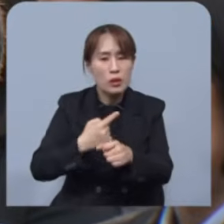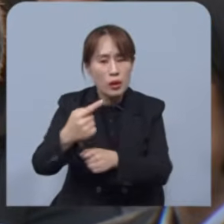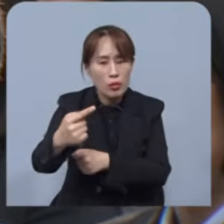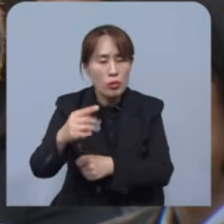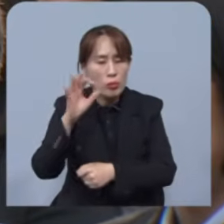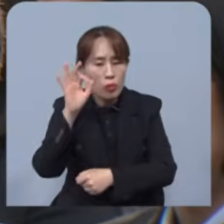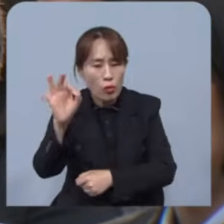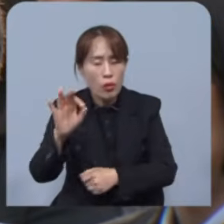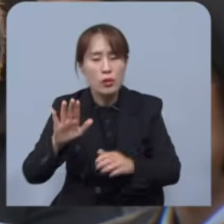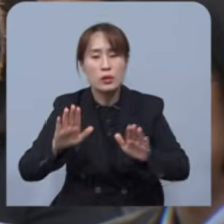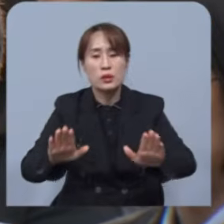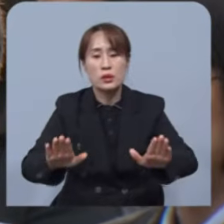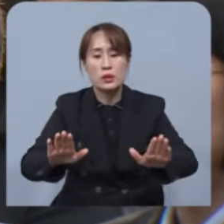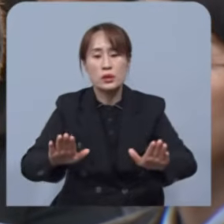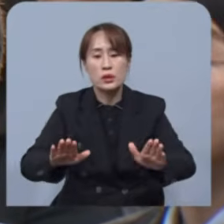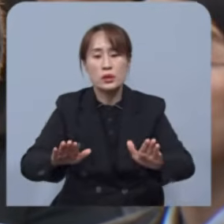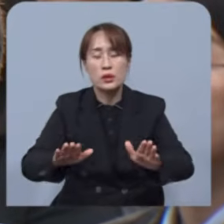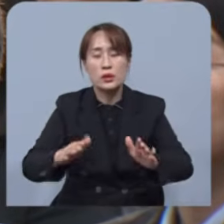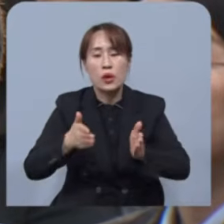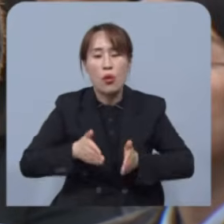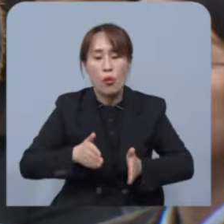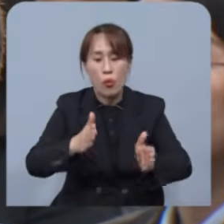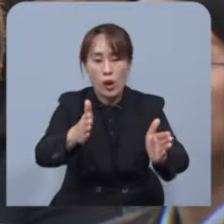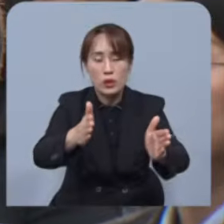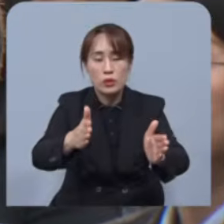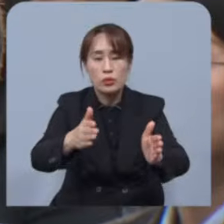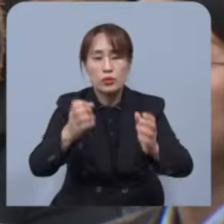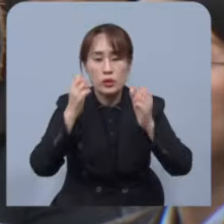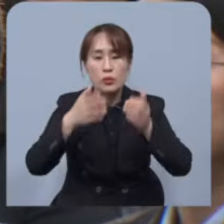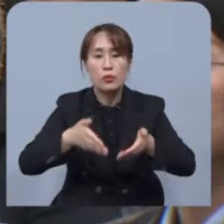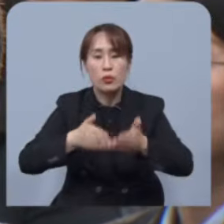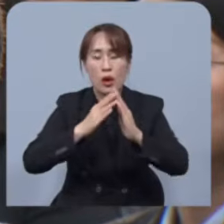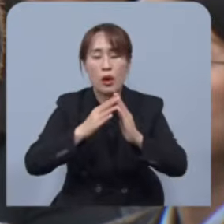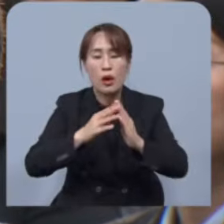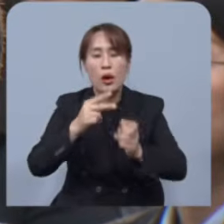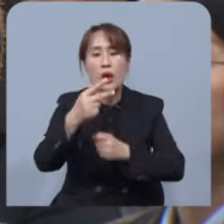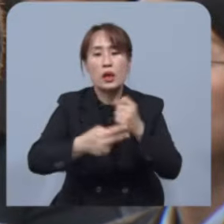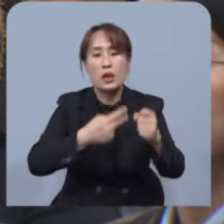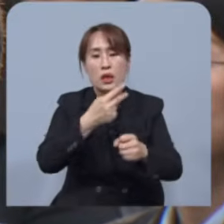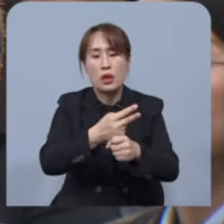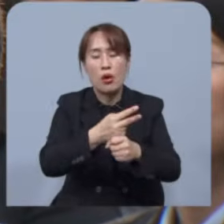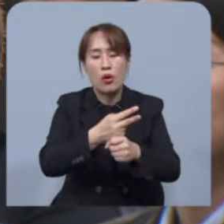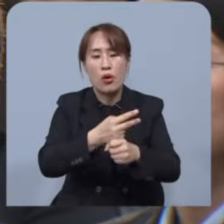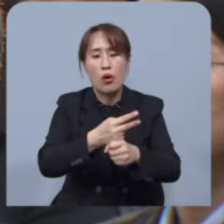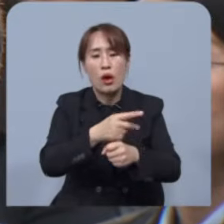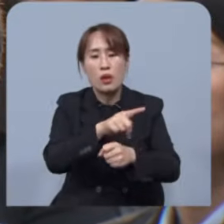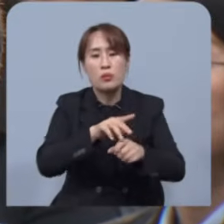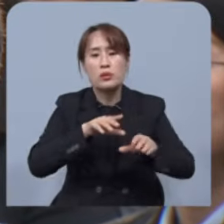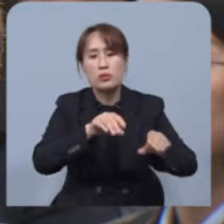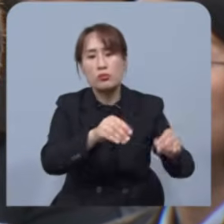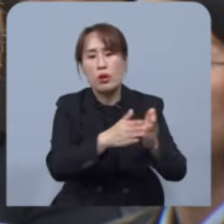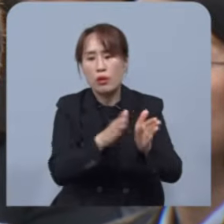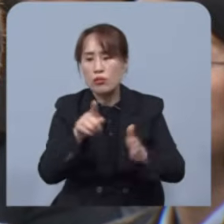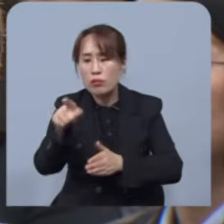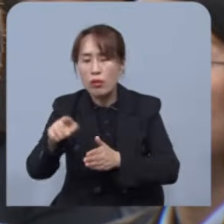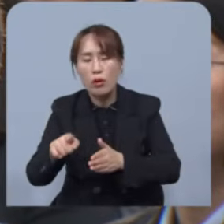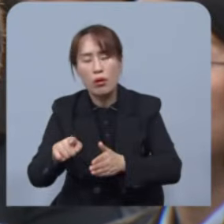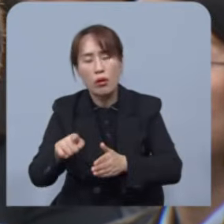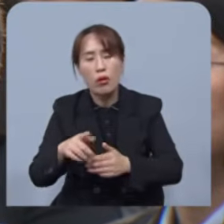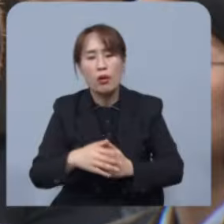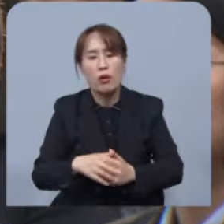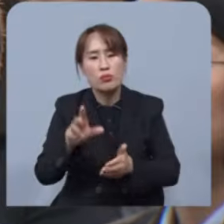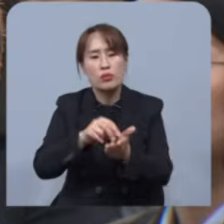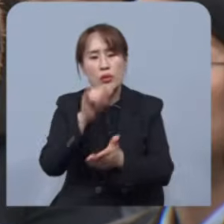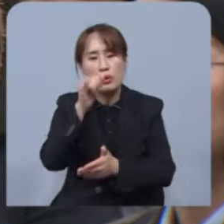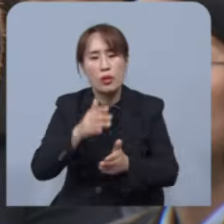내년에 당장 지금 활주로 공사를 2년 반 정도를 스톱시켜 놓고 지금 해야 됩니다. 이제 그런 문제들이 지금 닥쳐오고